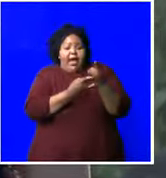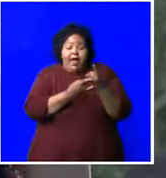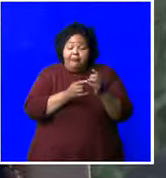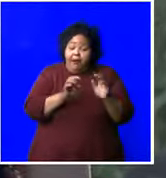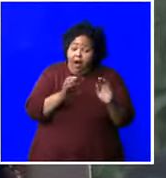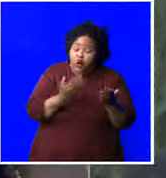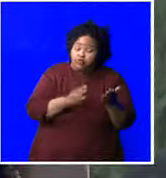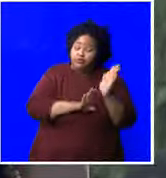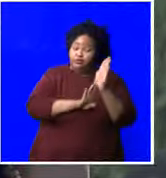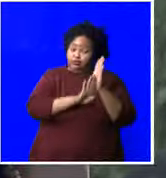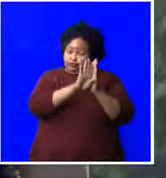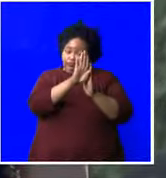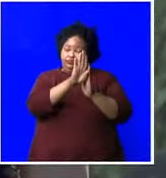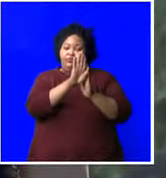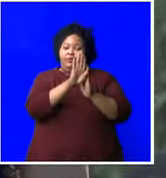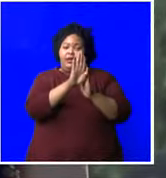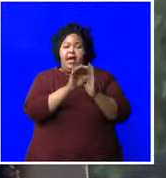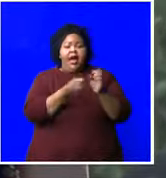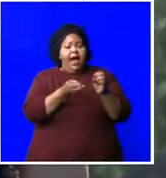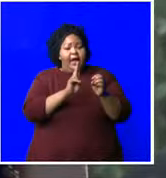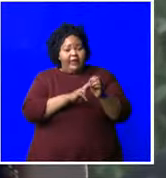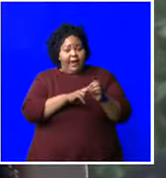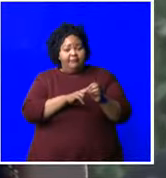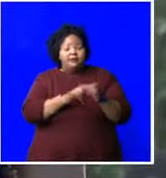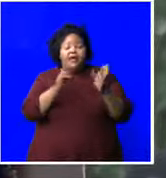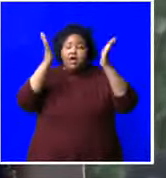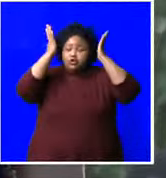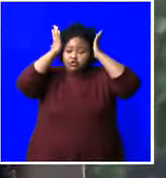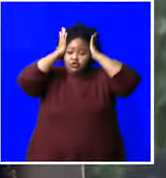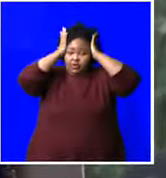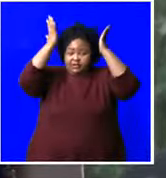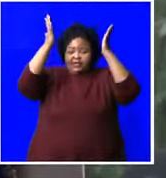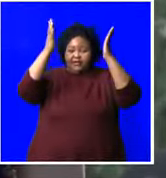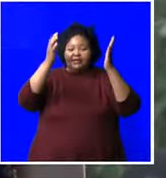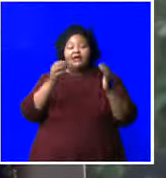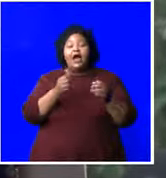lingayisebenzisa kanjani osongqondongqondo RSTP